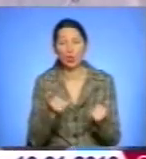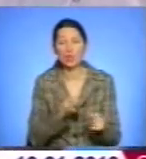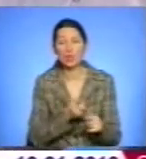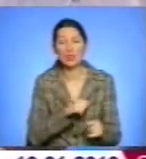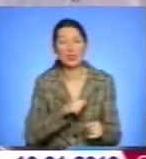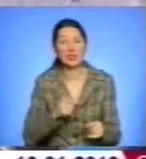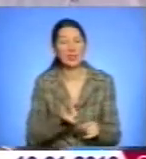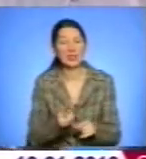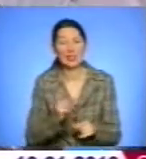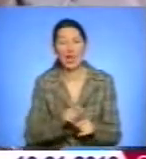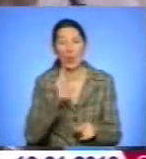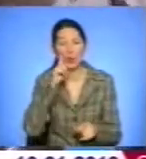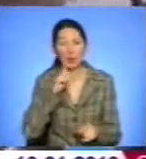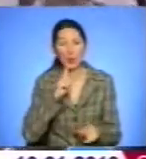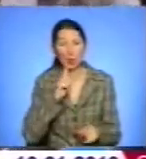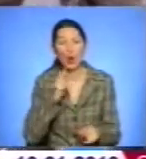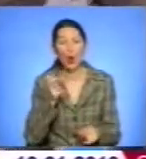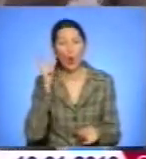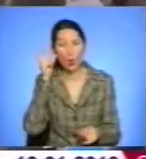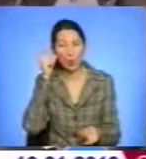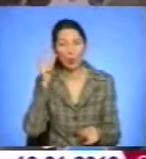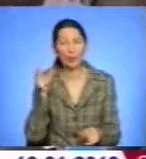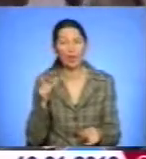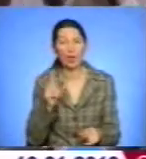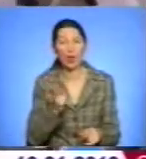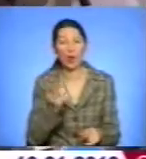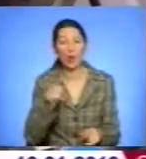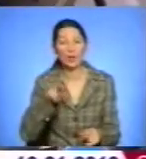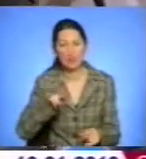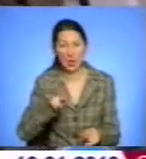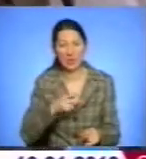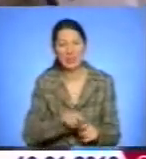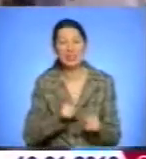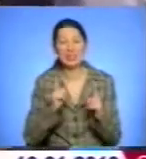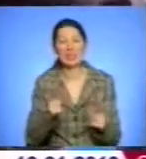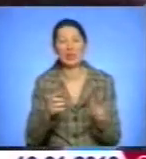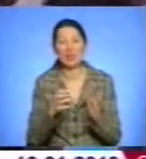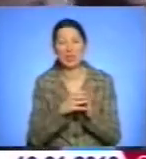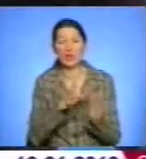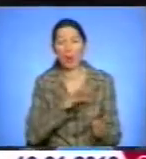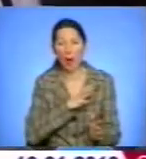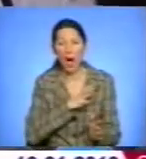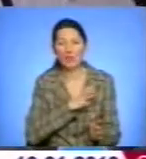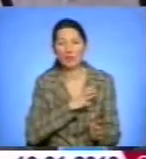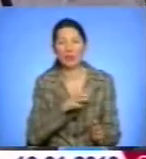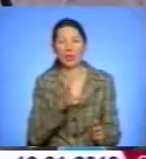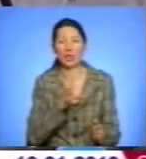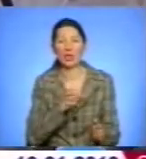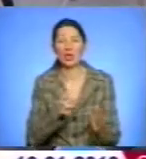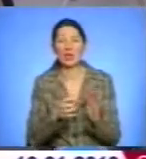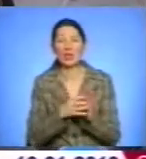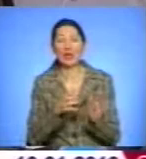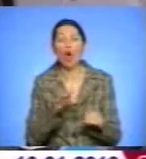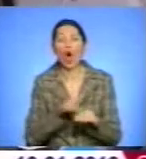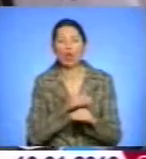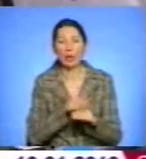смачну, вкусну кутю. Кутя – це дійсно символ багатства, символ добра,